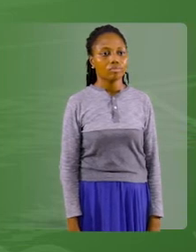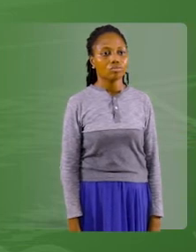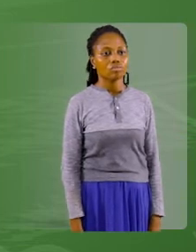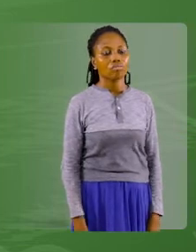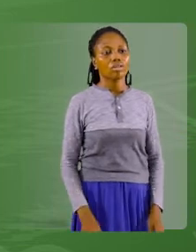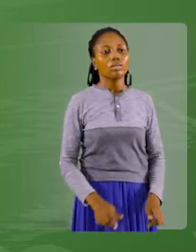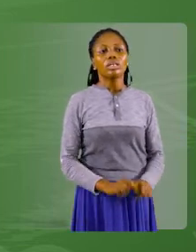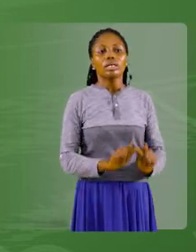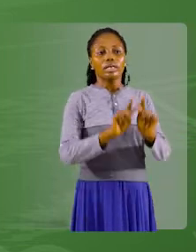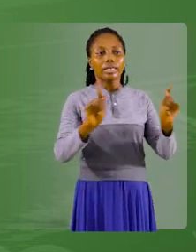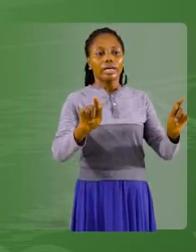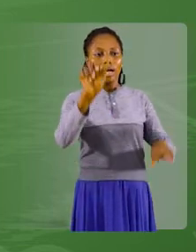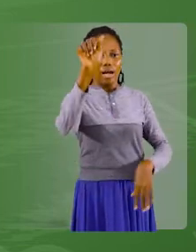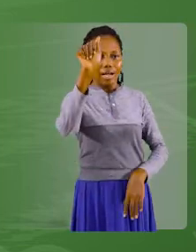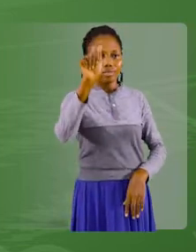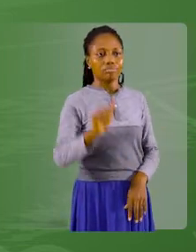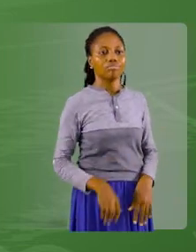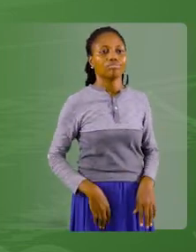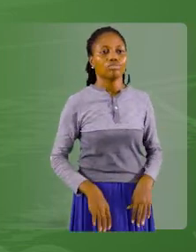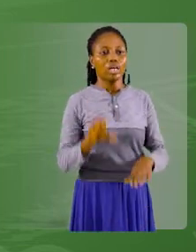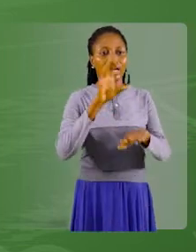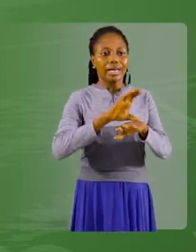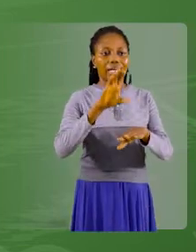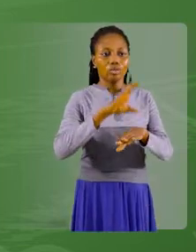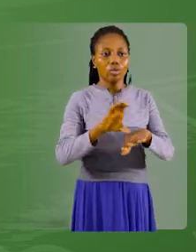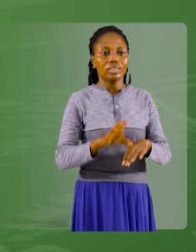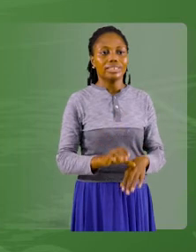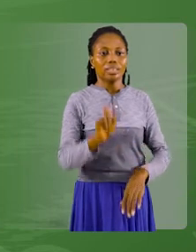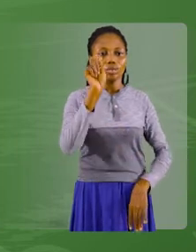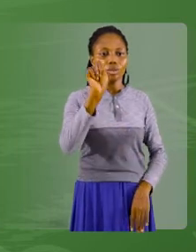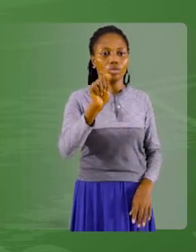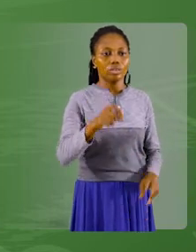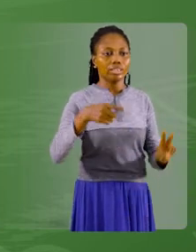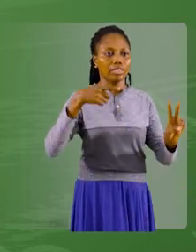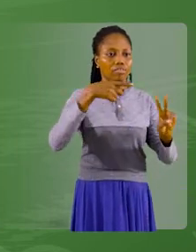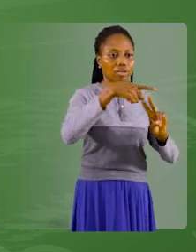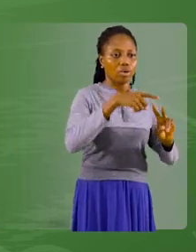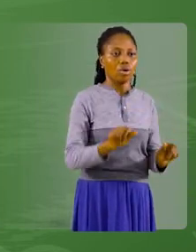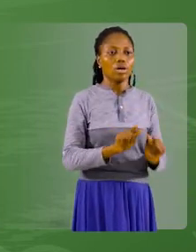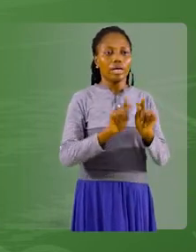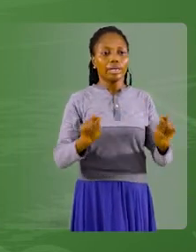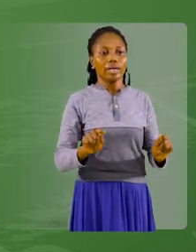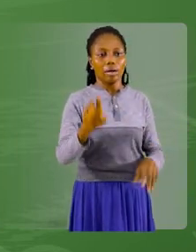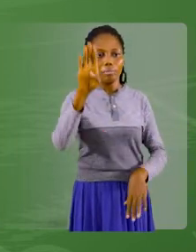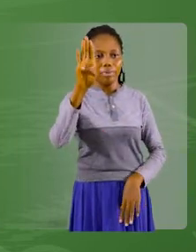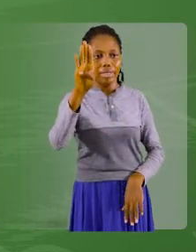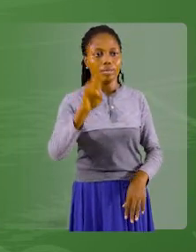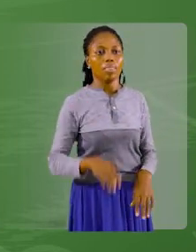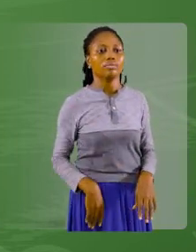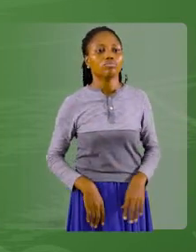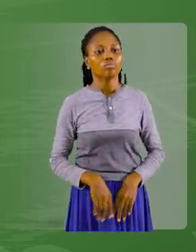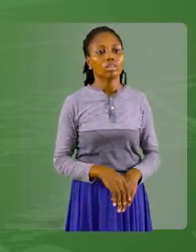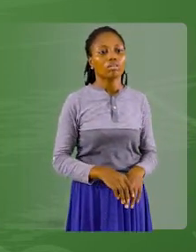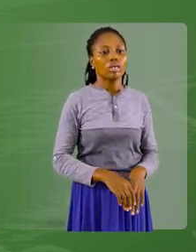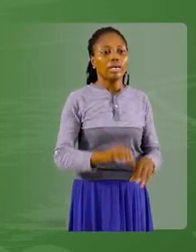Grand A, calcul des coordonnées d'un vecteur. Grand B, calcul des coordonnées du milieu